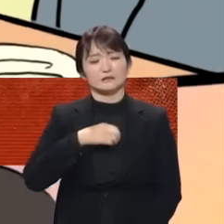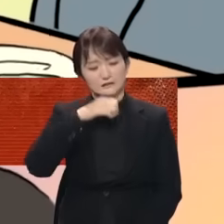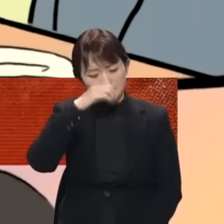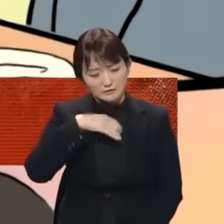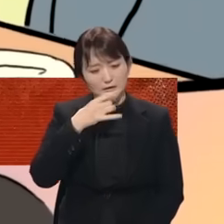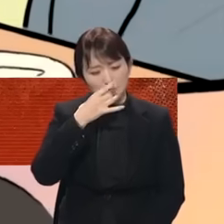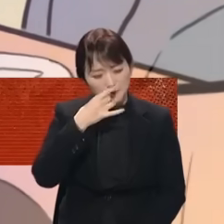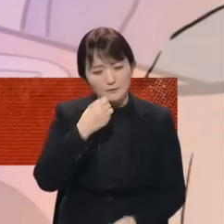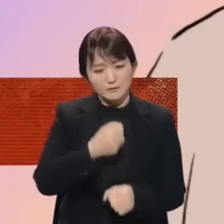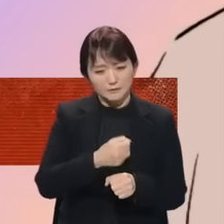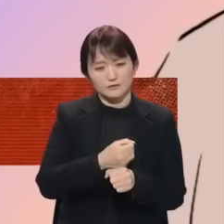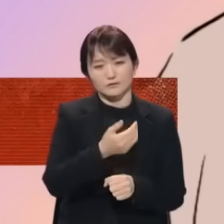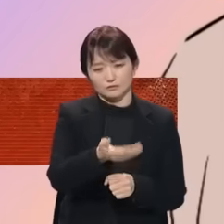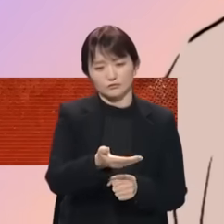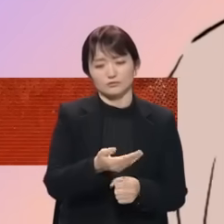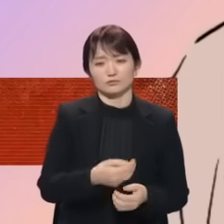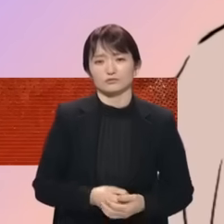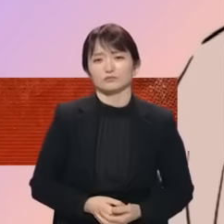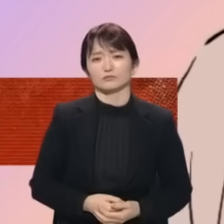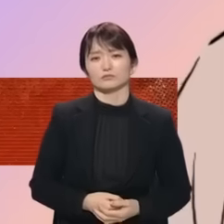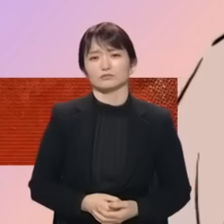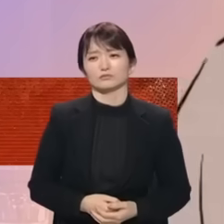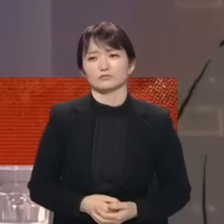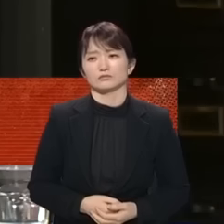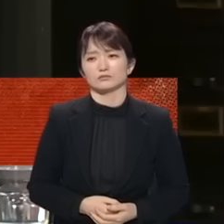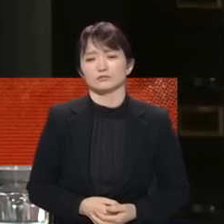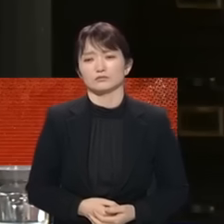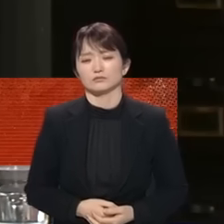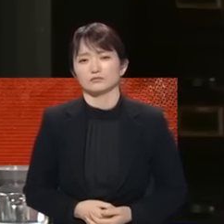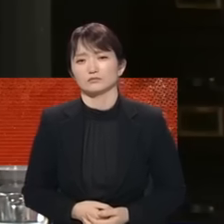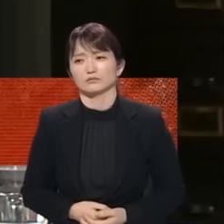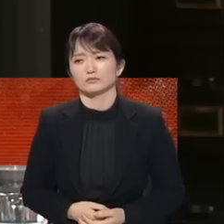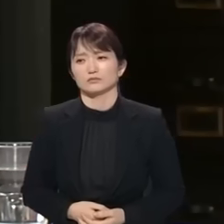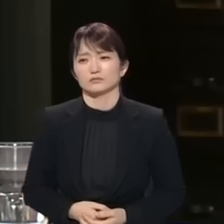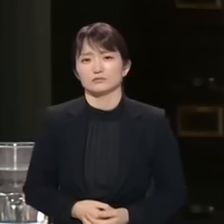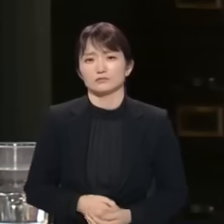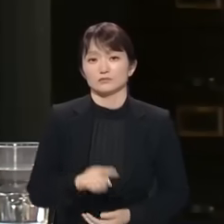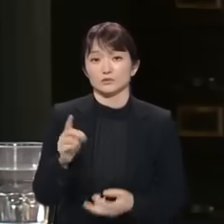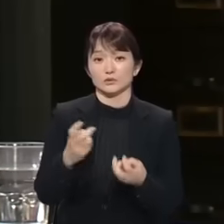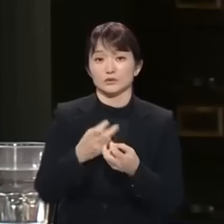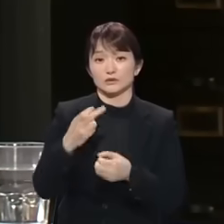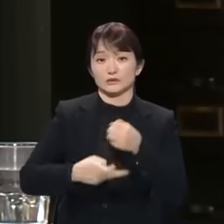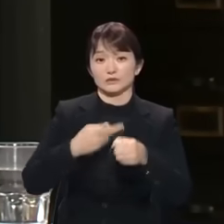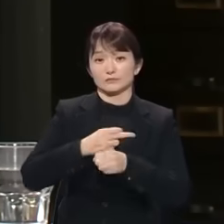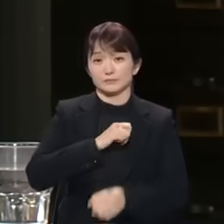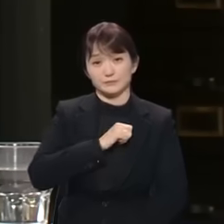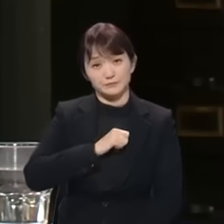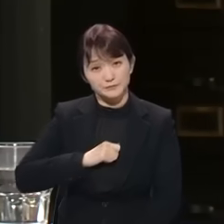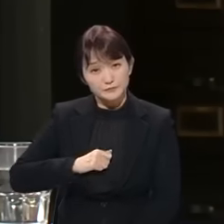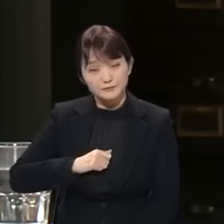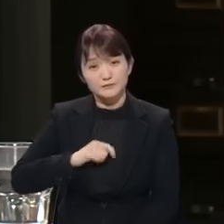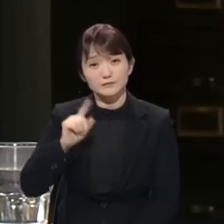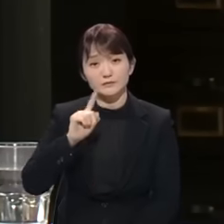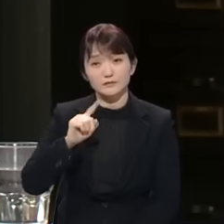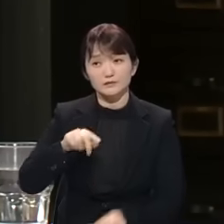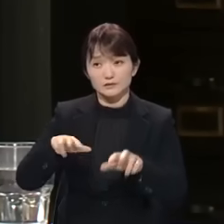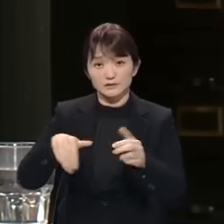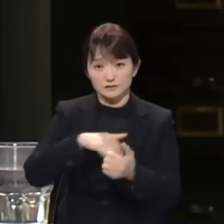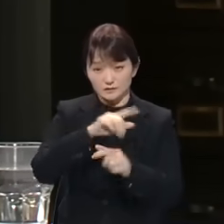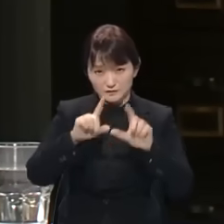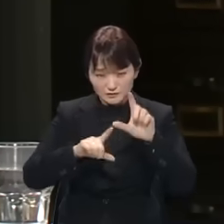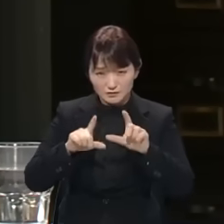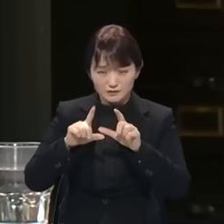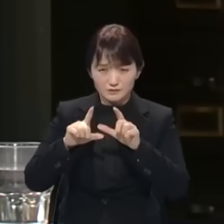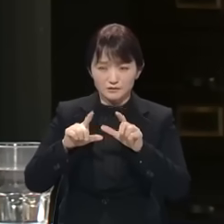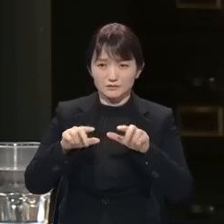드신다고 합니다 자 아 그러면 지금부터 말이죠 어떻게 12년을 참고 사셨나 싶을 정도의 지금 상황들이 지금